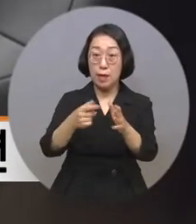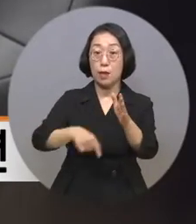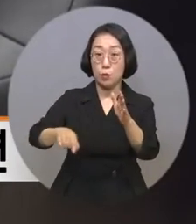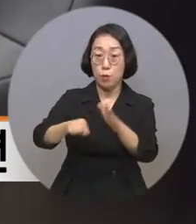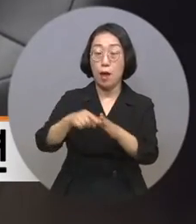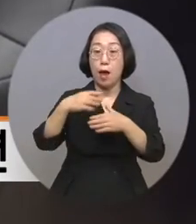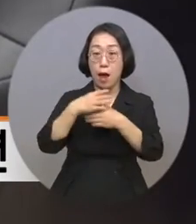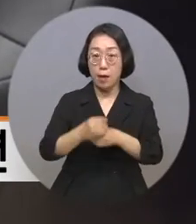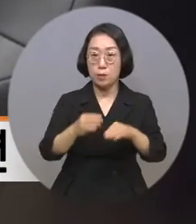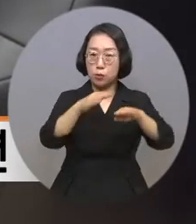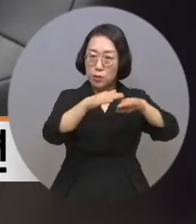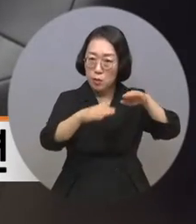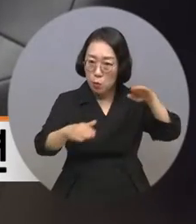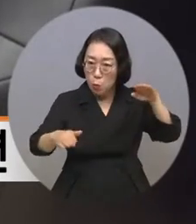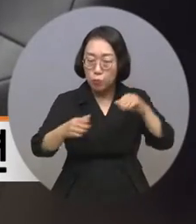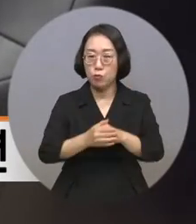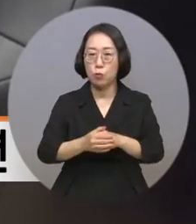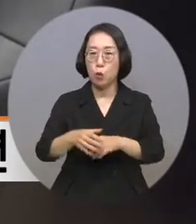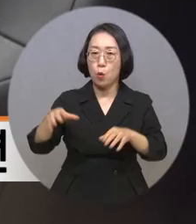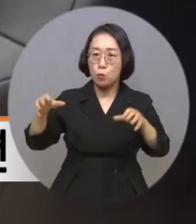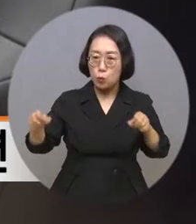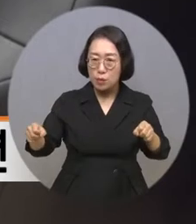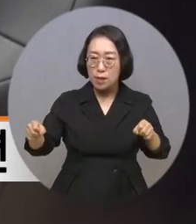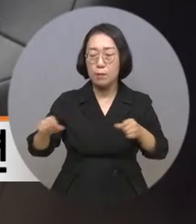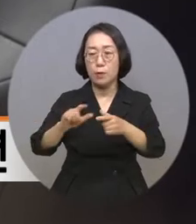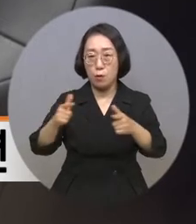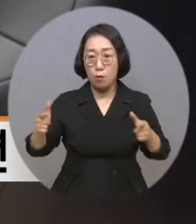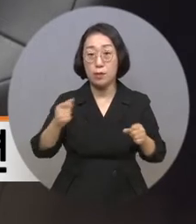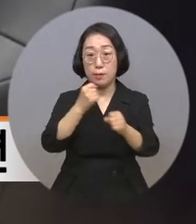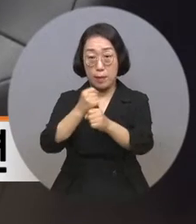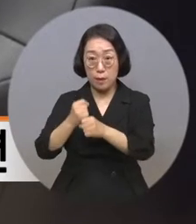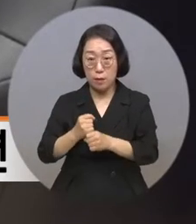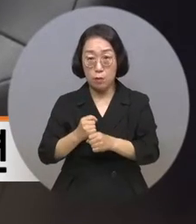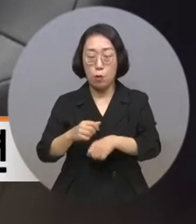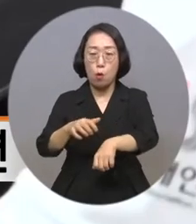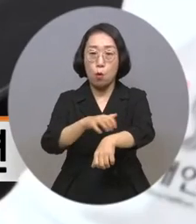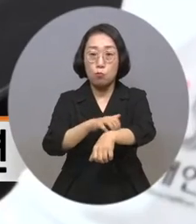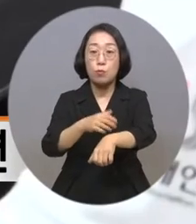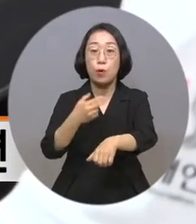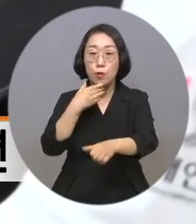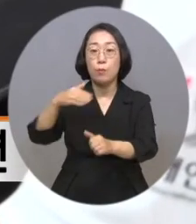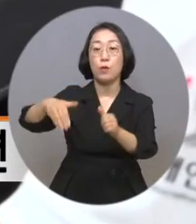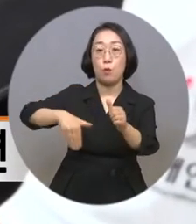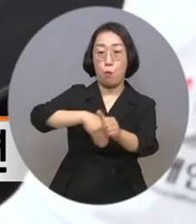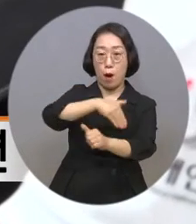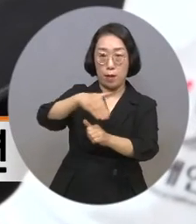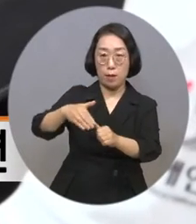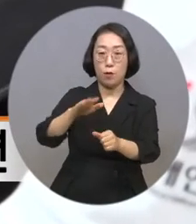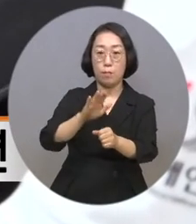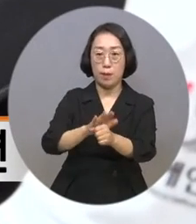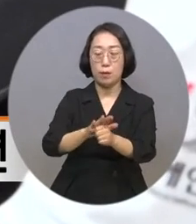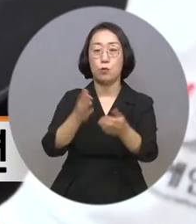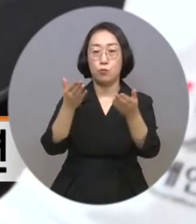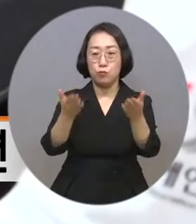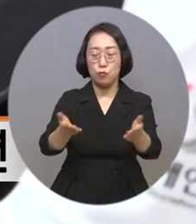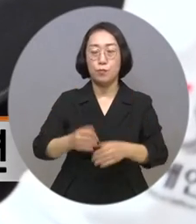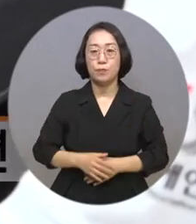이동영 슬로프와 손잡이 등을 설치하는 등 장애물이 없는 이 스포츠 훈련 환경을 조성했습니다